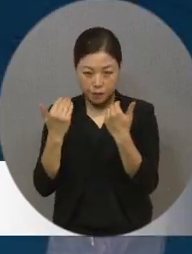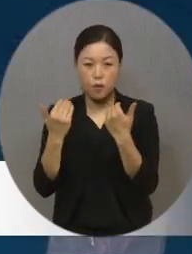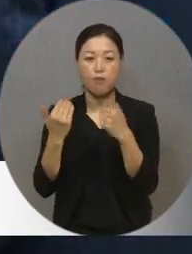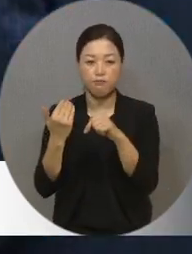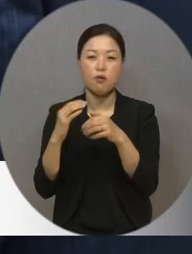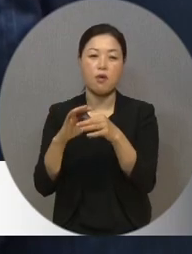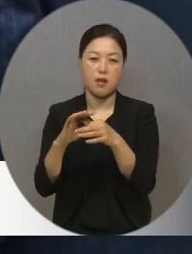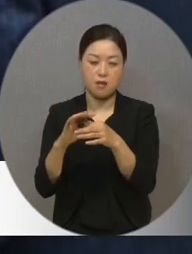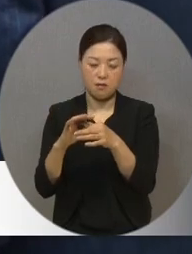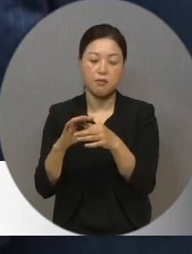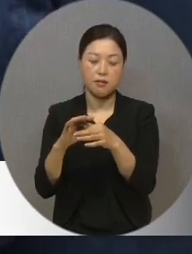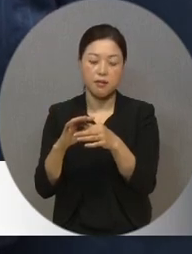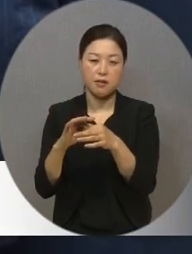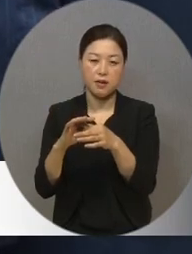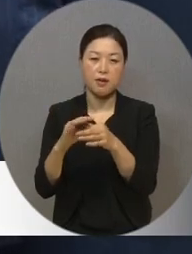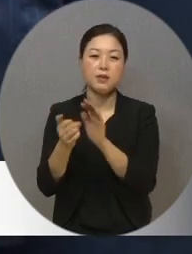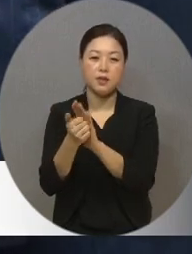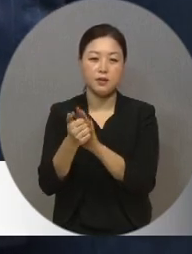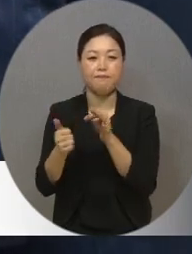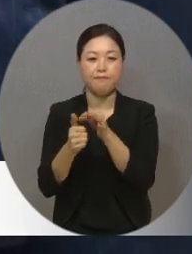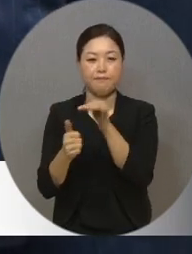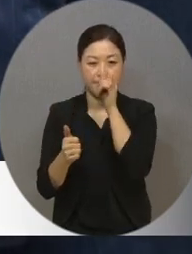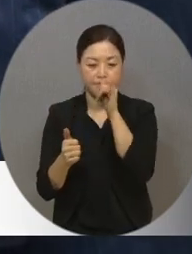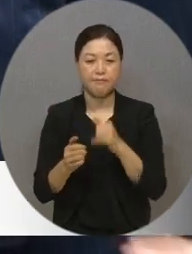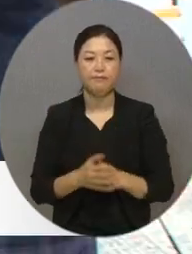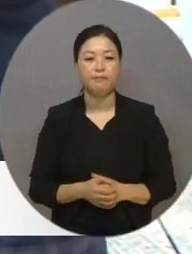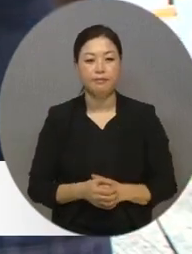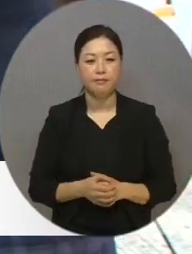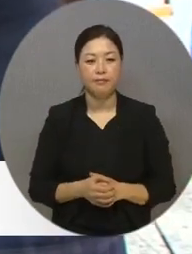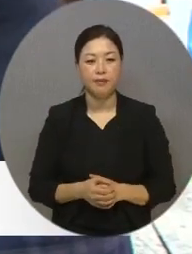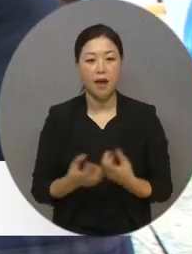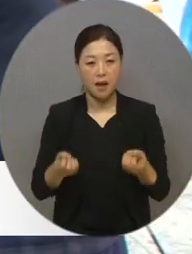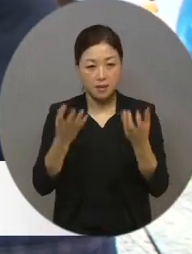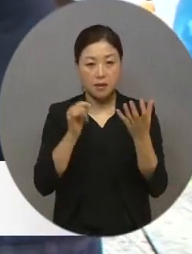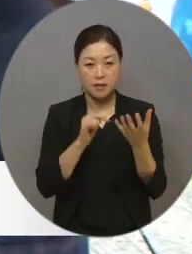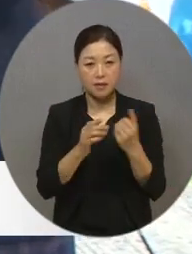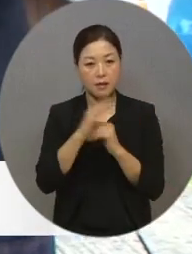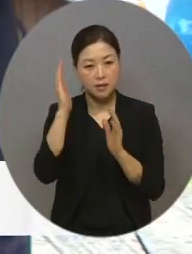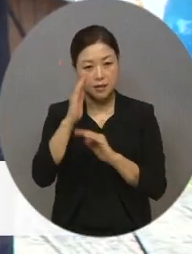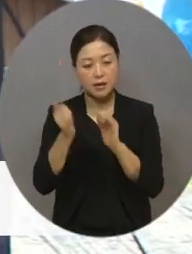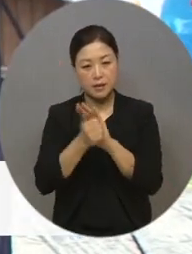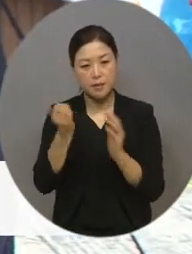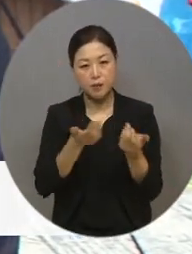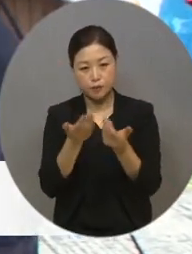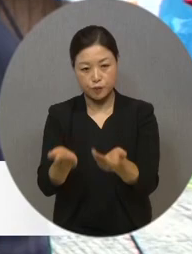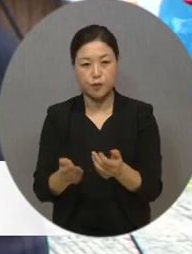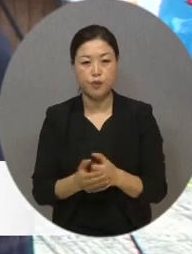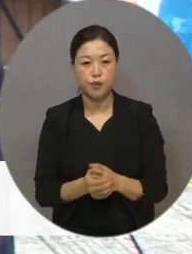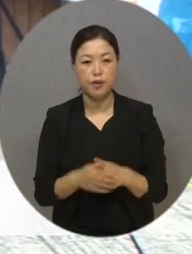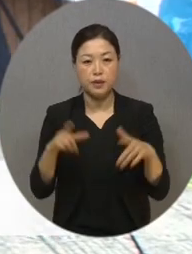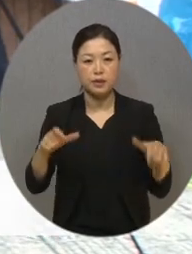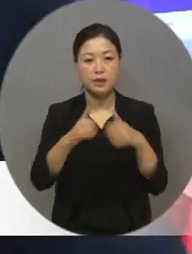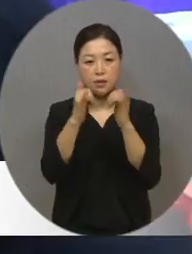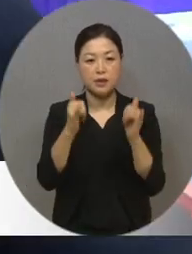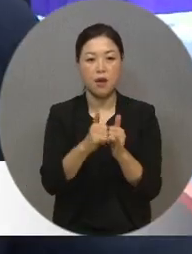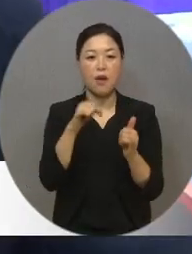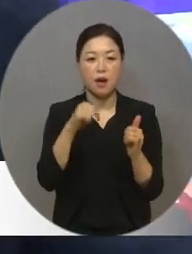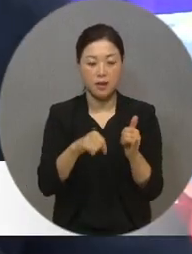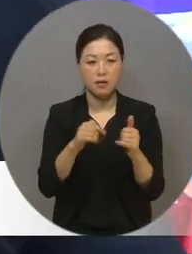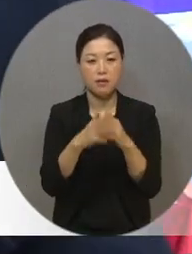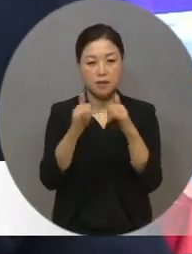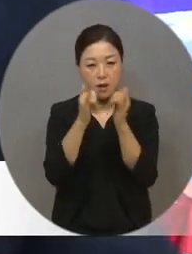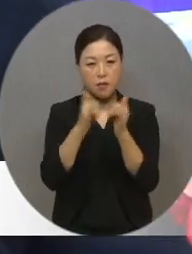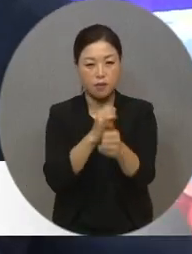전달되었습니다. 본 행사를 통해 학생들에게 희망을 전달하는 동시에 지역사회에서